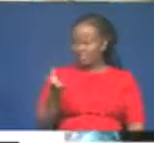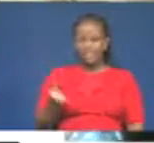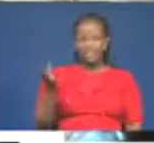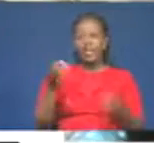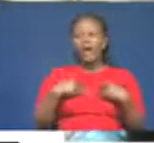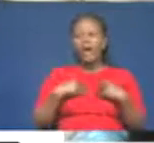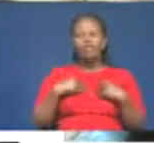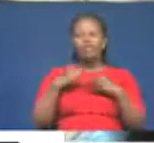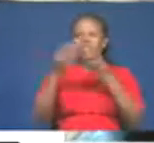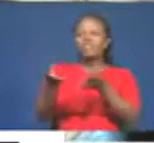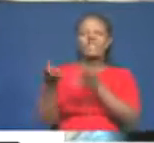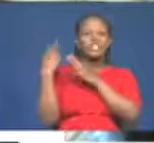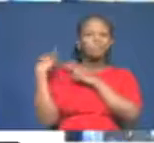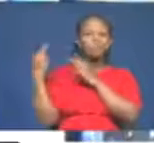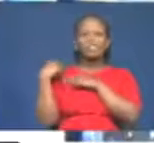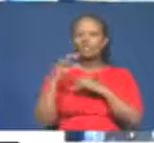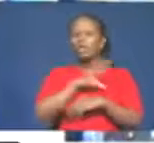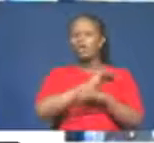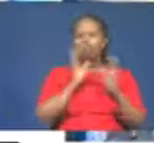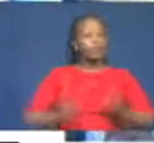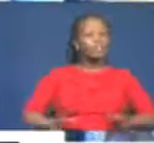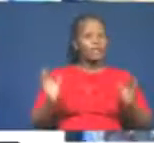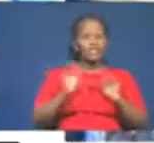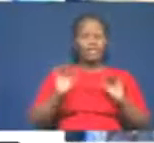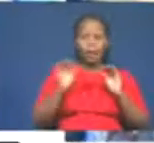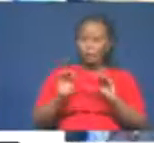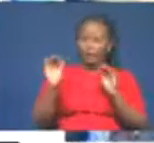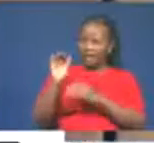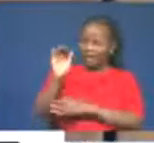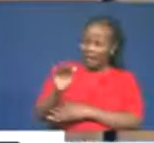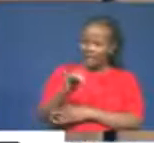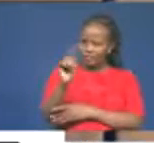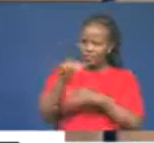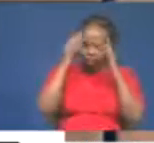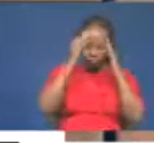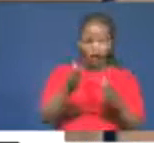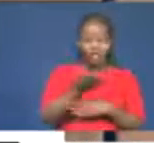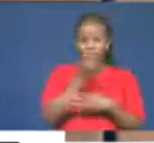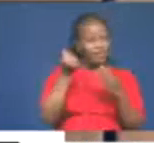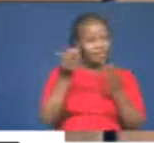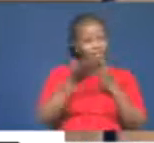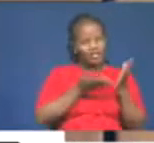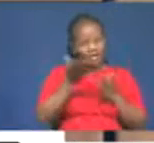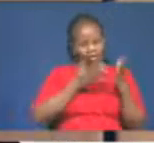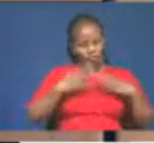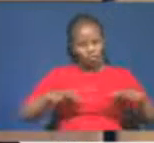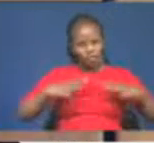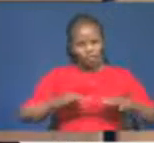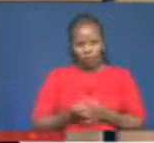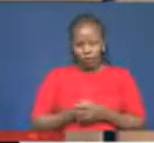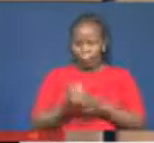kwa makamishna wa kaunti, huku akiwataka kuhakikisha huduma bora kwa Kenya. If we work closely with them and we